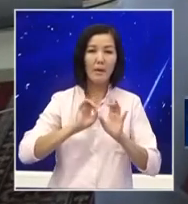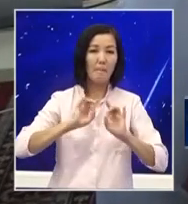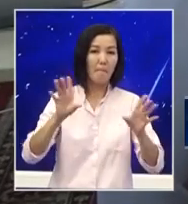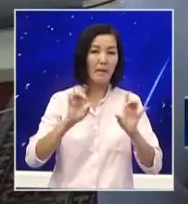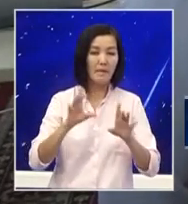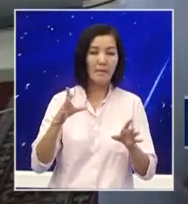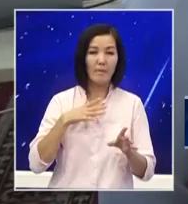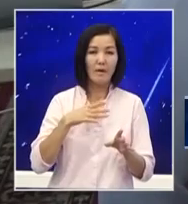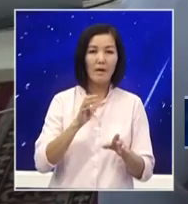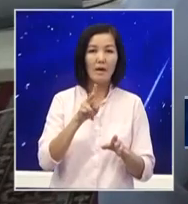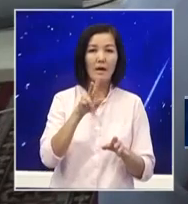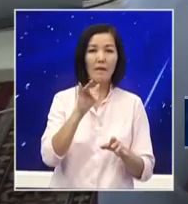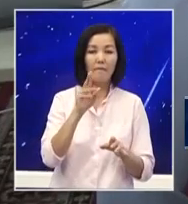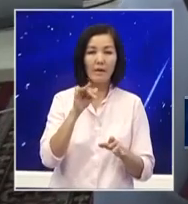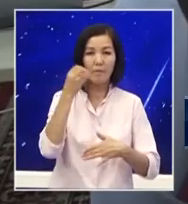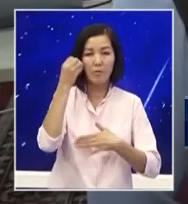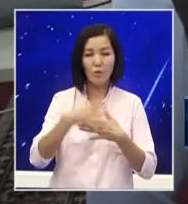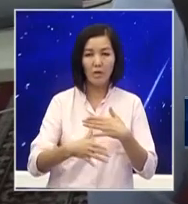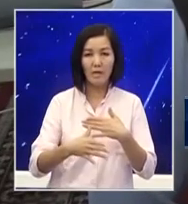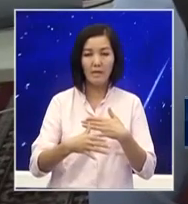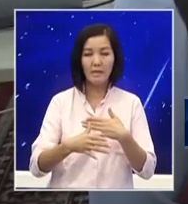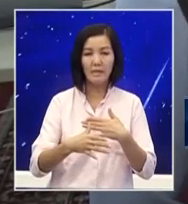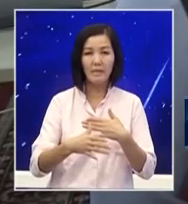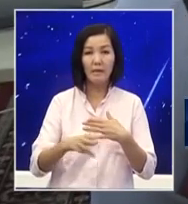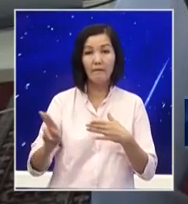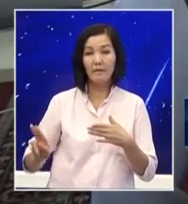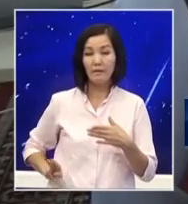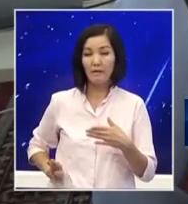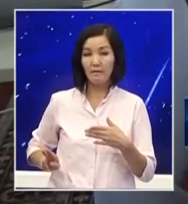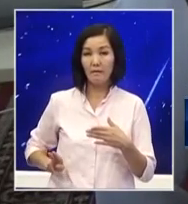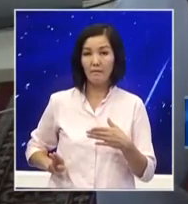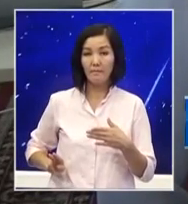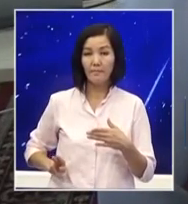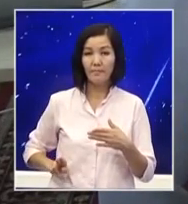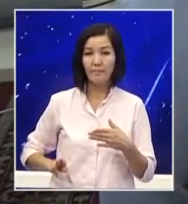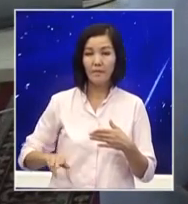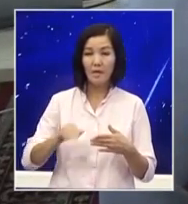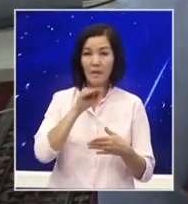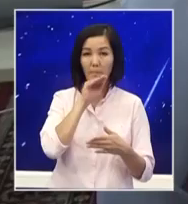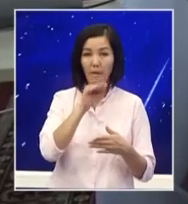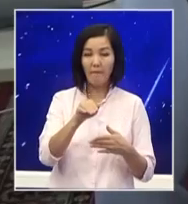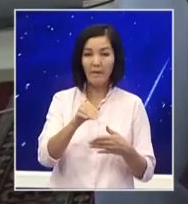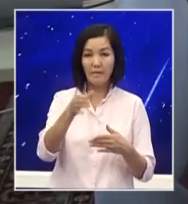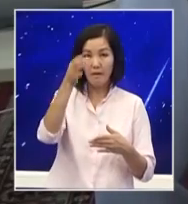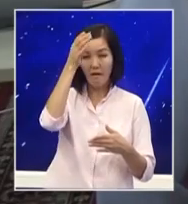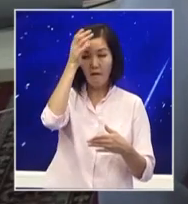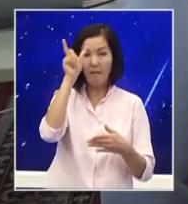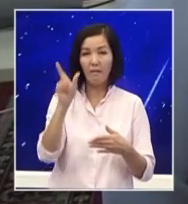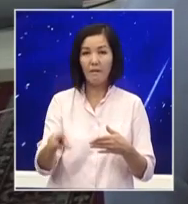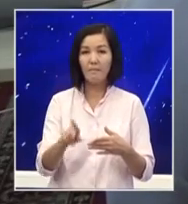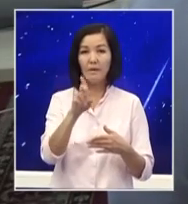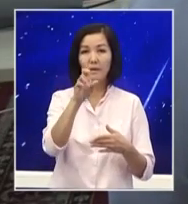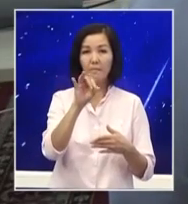Айтып өтейін, Әл-Фараби атындағы орталықтың жаңағы директоры, философия ғылымдарының кандидаты